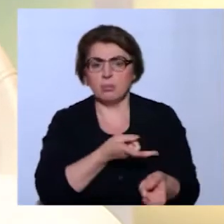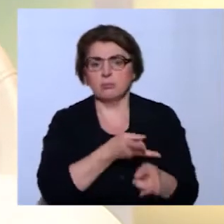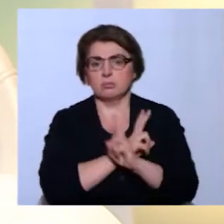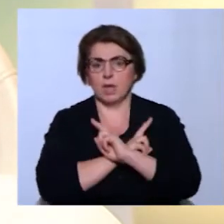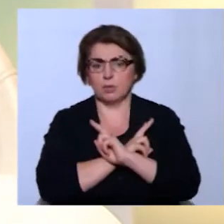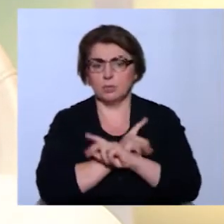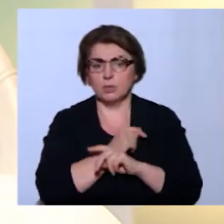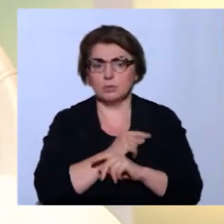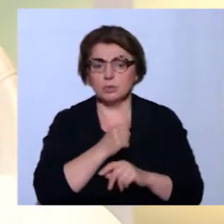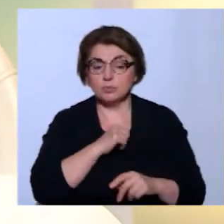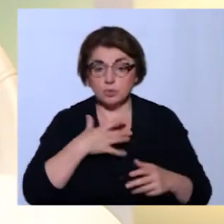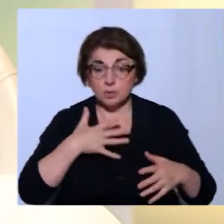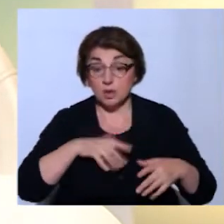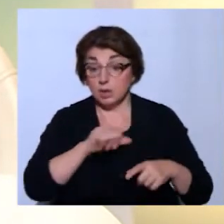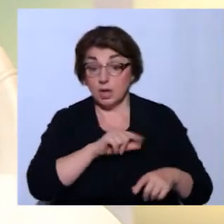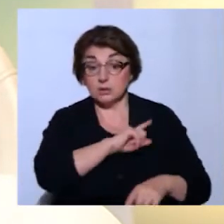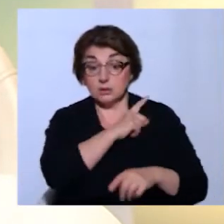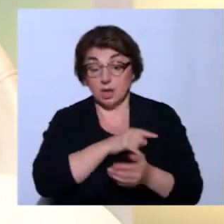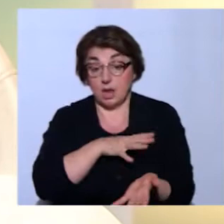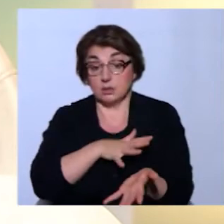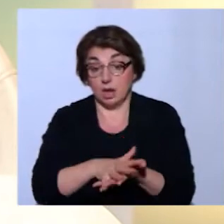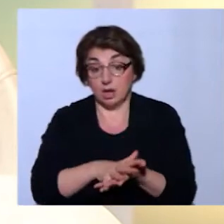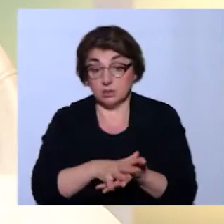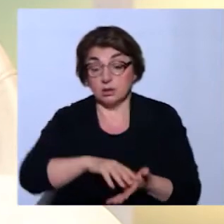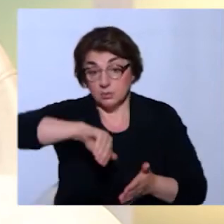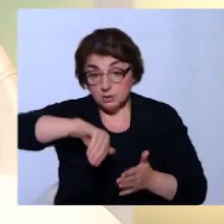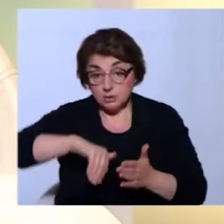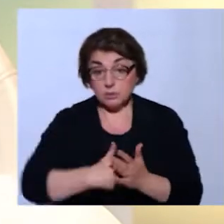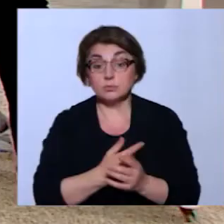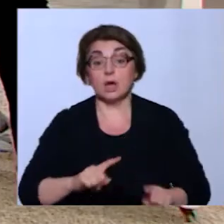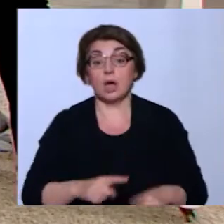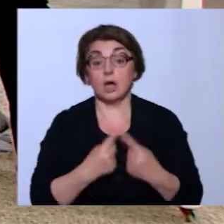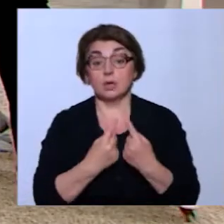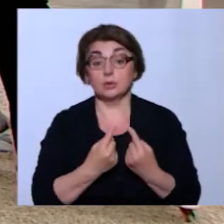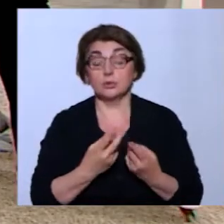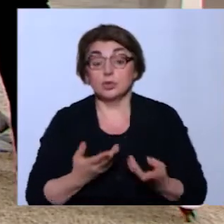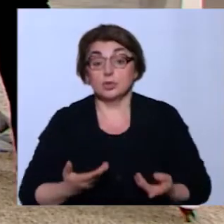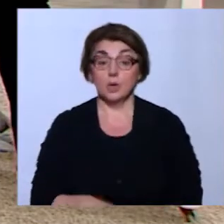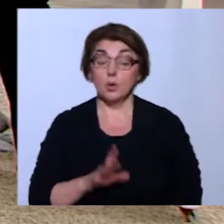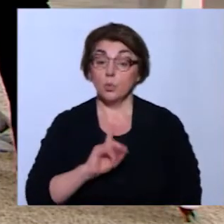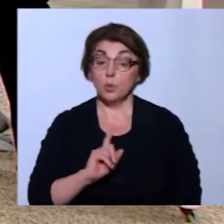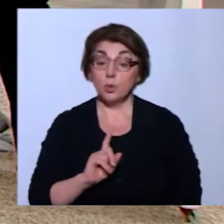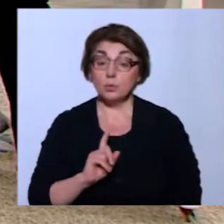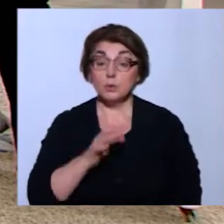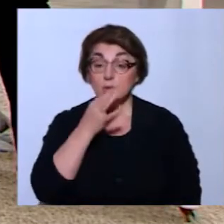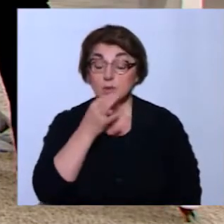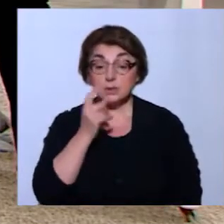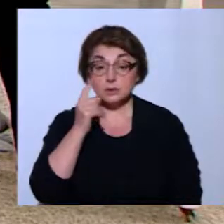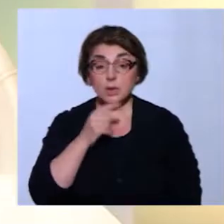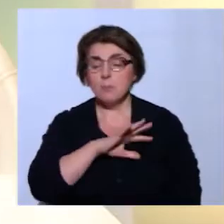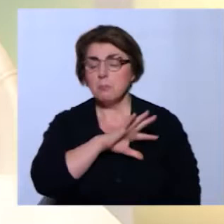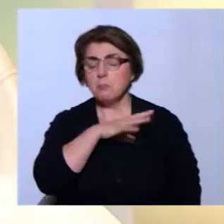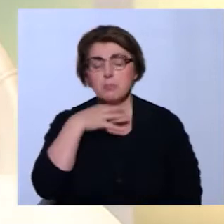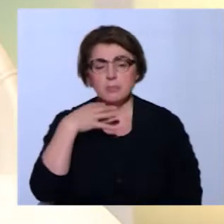რადგან ვერ აივსებს იმ ენერგიას, რომელიც მის სიცოცხლეს სჭირდება. უნდა ითქვას, რომ უამრავი